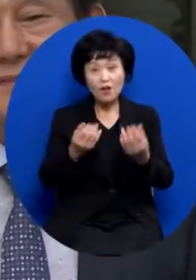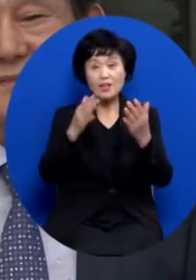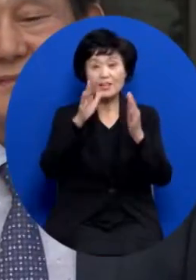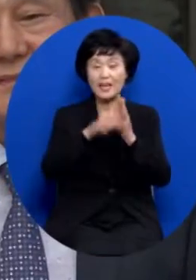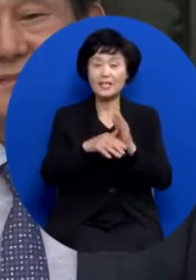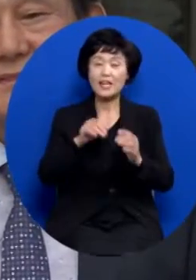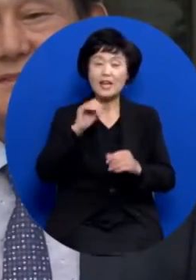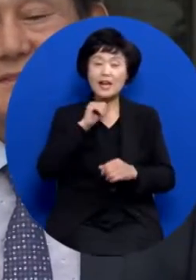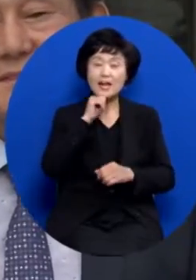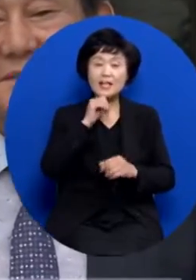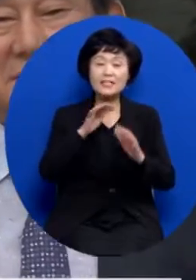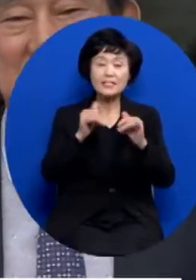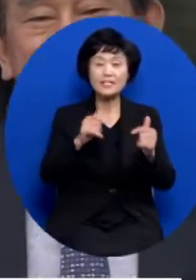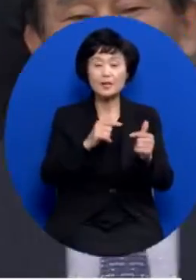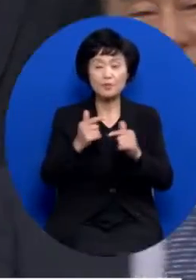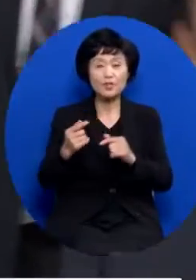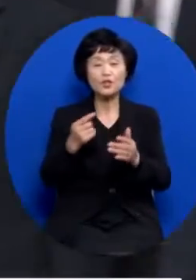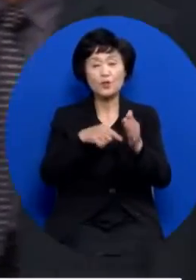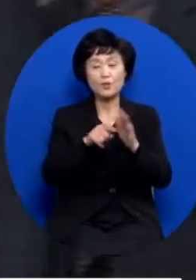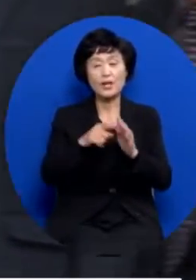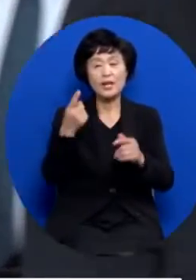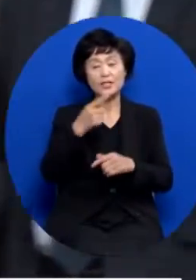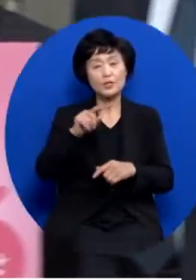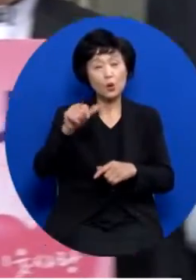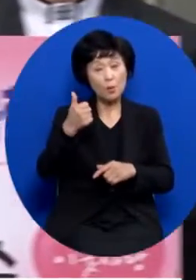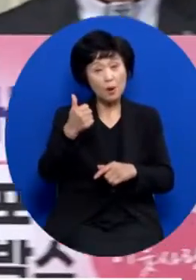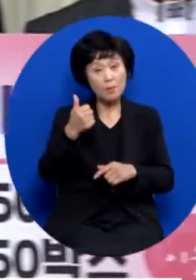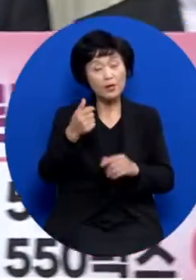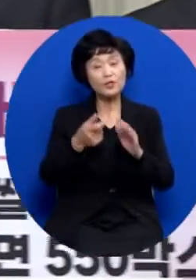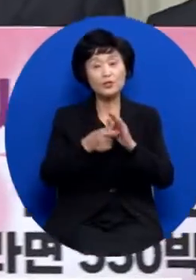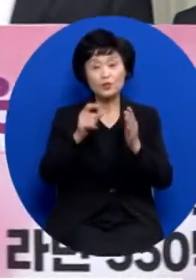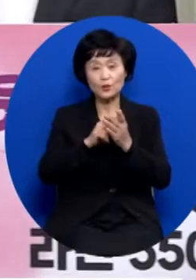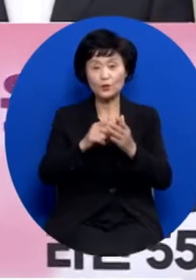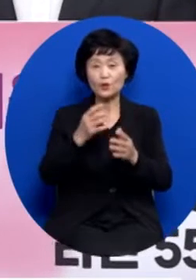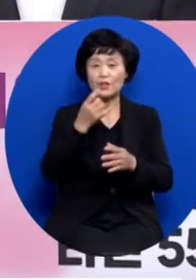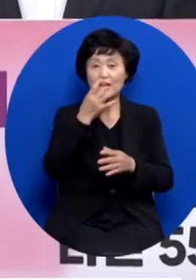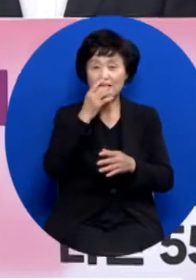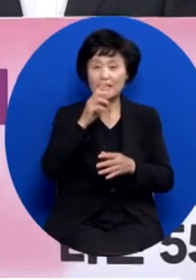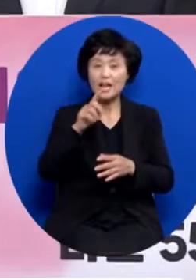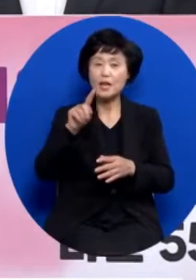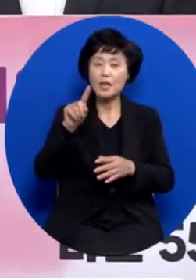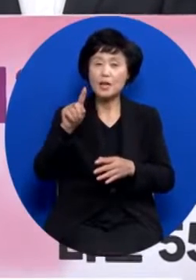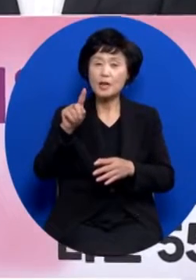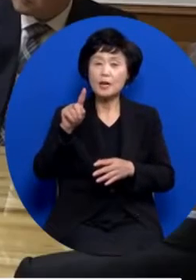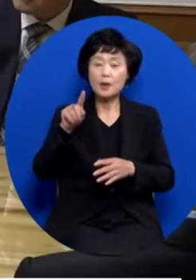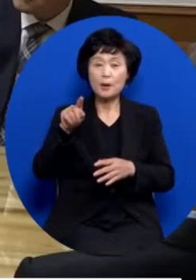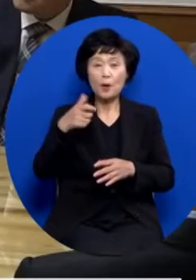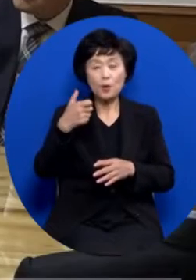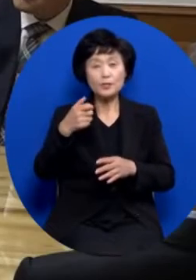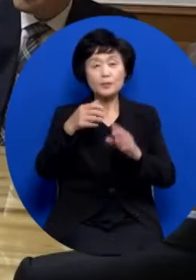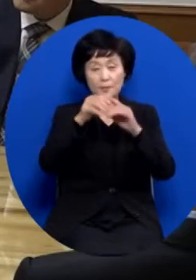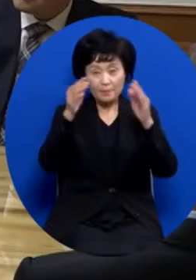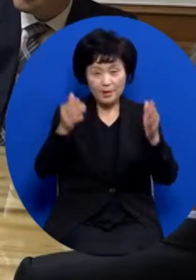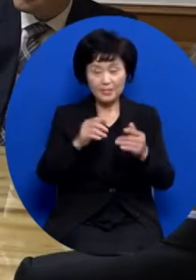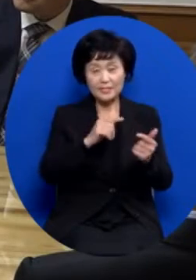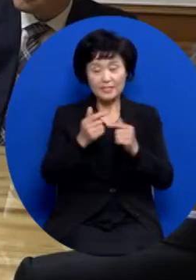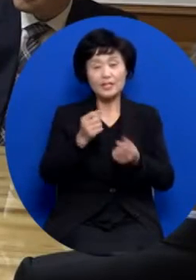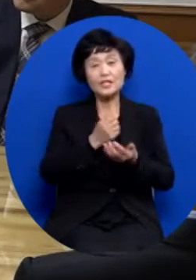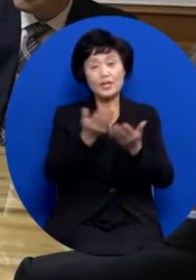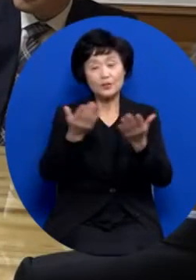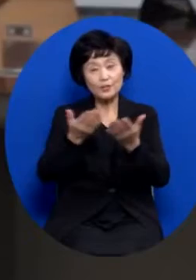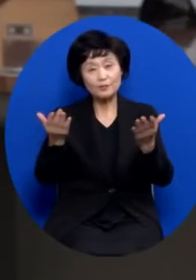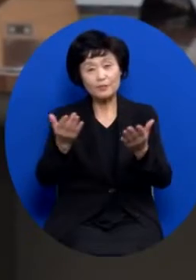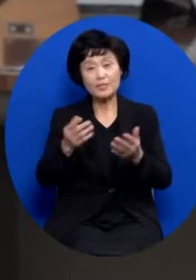저소득 가구를 위해 1,500만 원에 상당의 쌀 550포와 라면 550박스를 기탁했습니다. 충주시